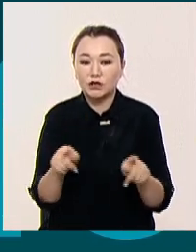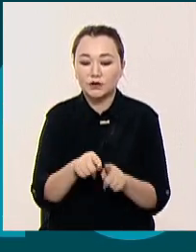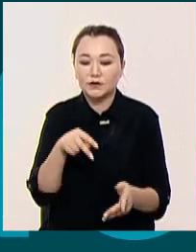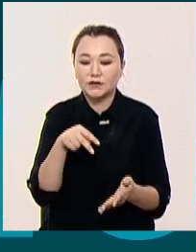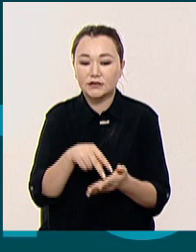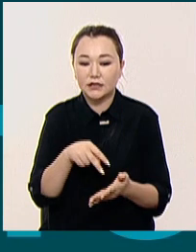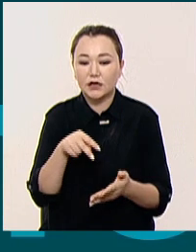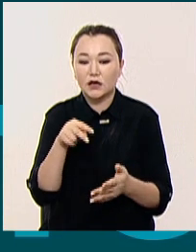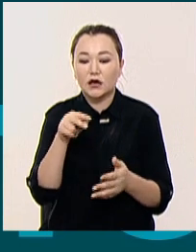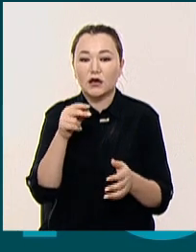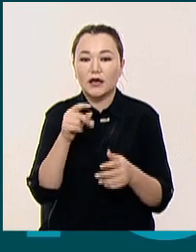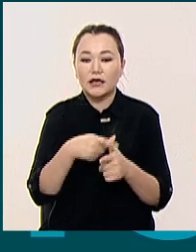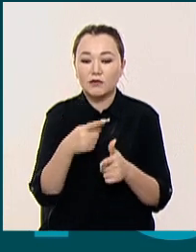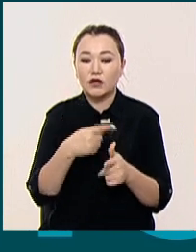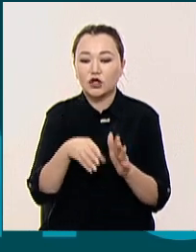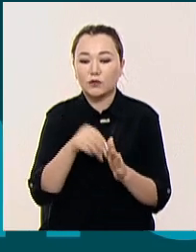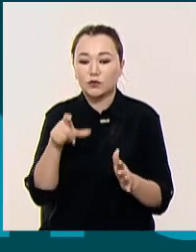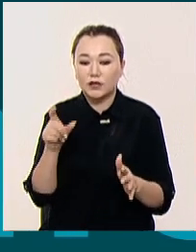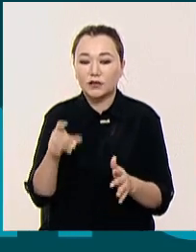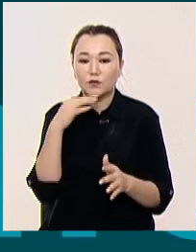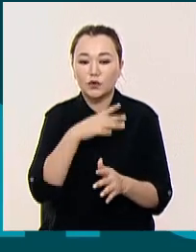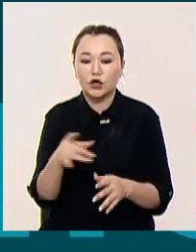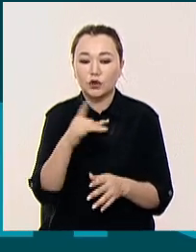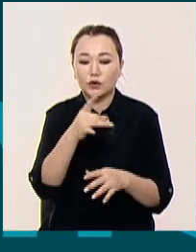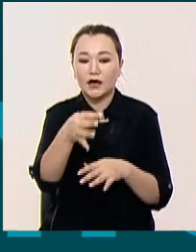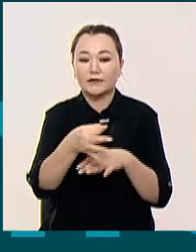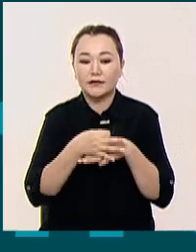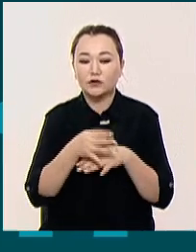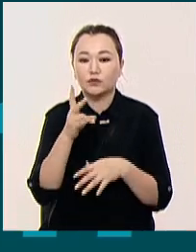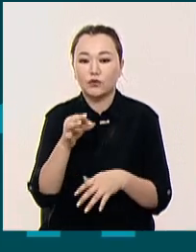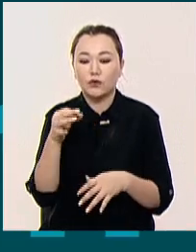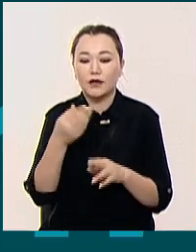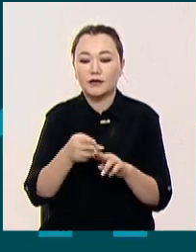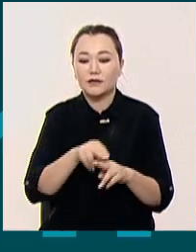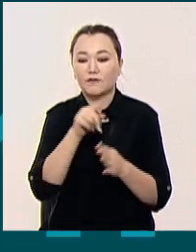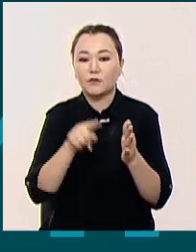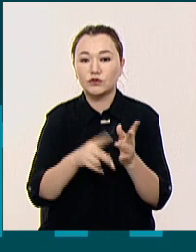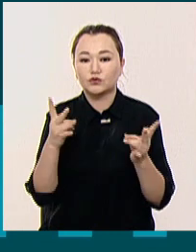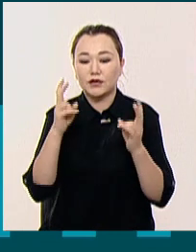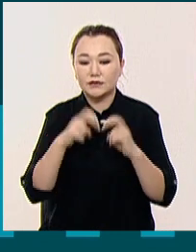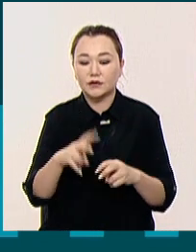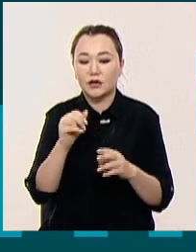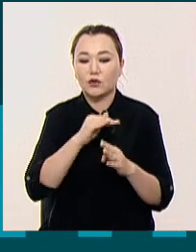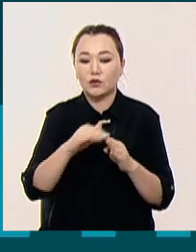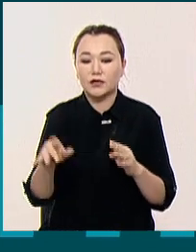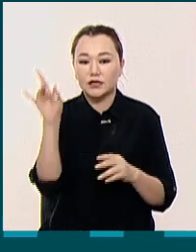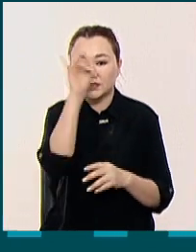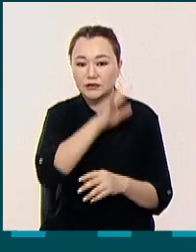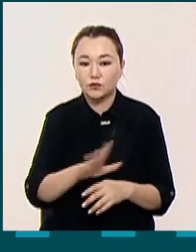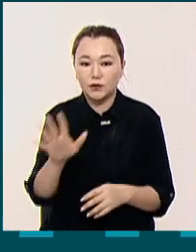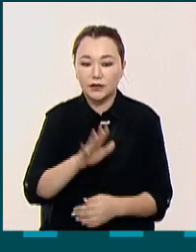были от имени депутатов, и многие регионы откликнулись, но, наверное, этот вопрос нужно рассматривать на уровне